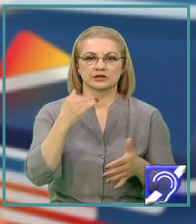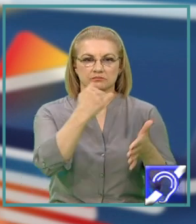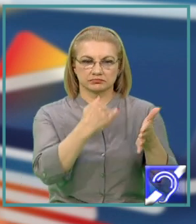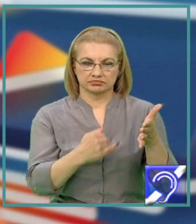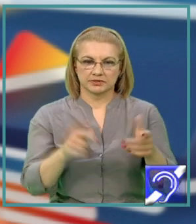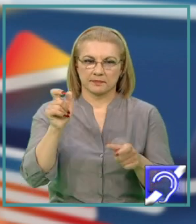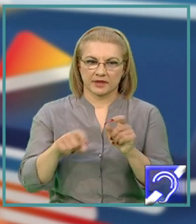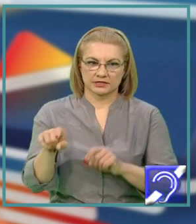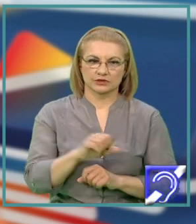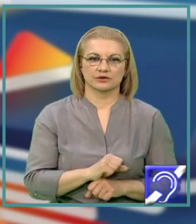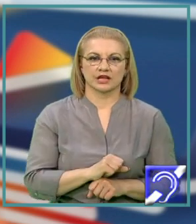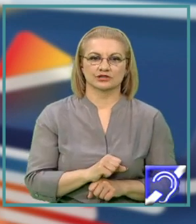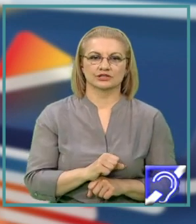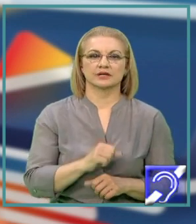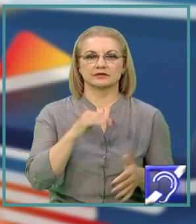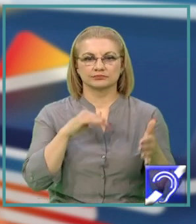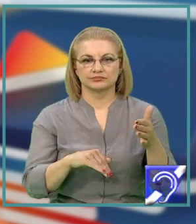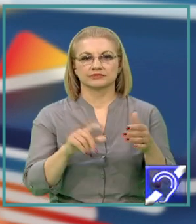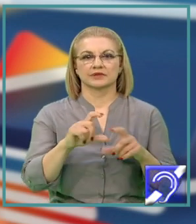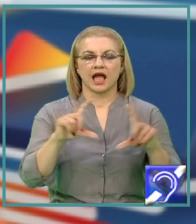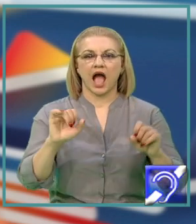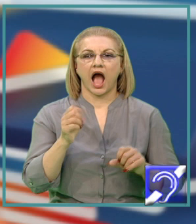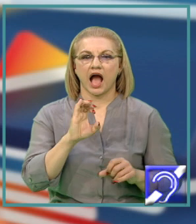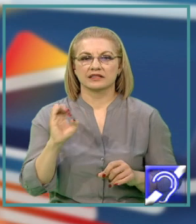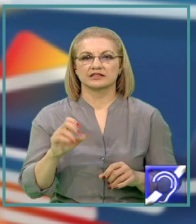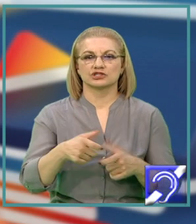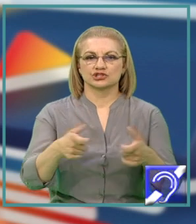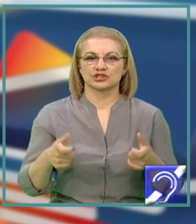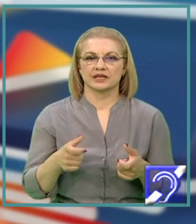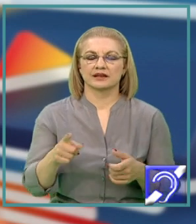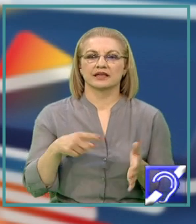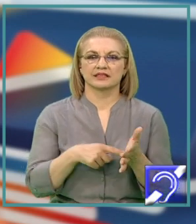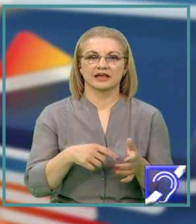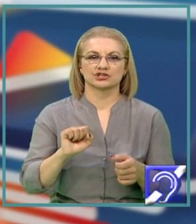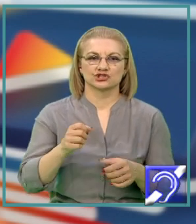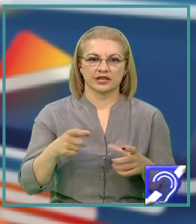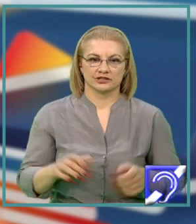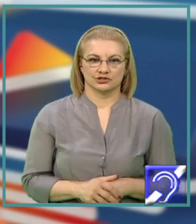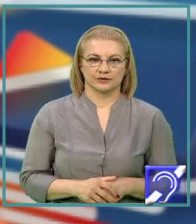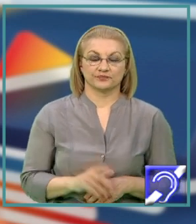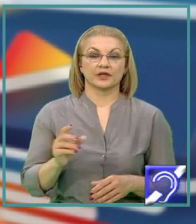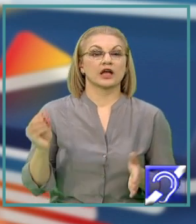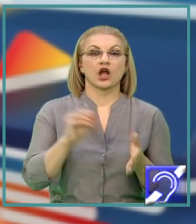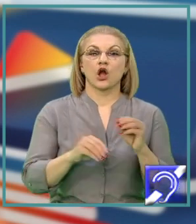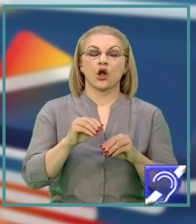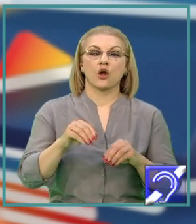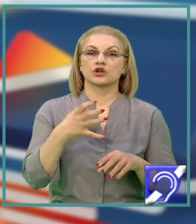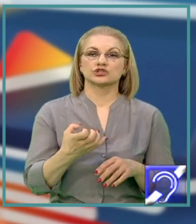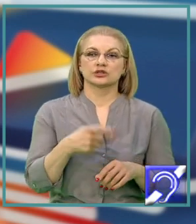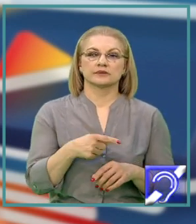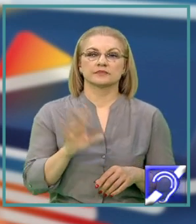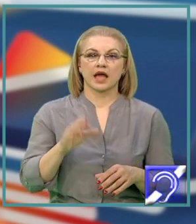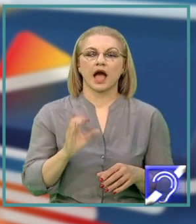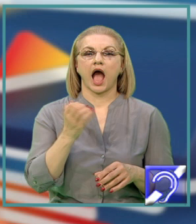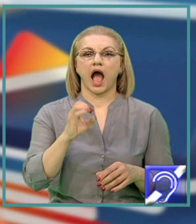subdiviziuni precum act, scenă, indicații scenice. În ceea ce privește conținutul, personajele se exprimă prin dialog și dezvăluie un conflict